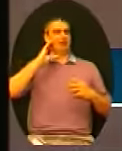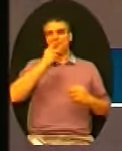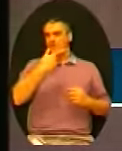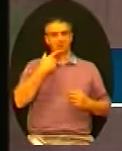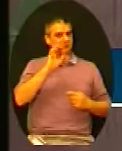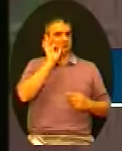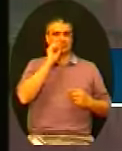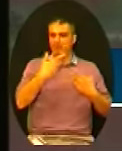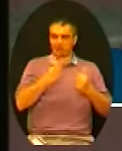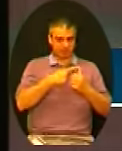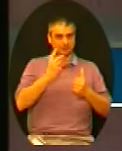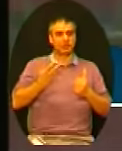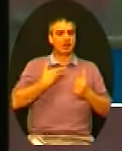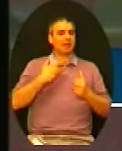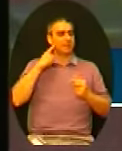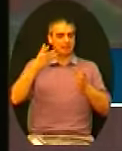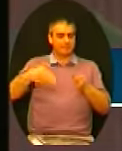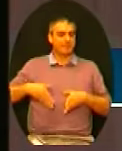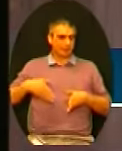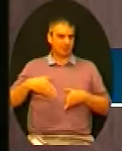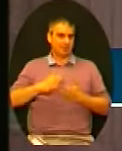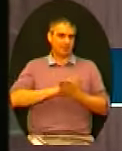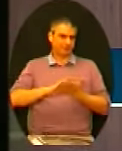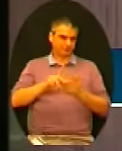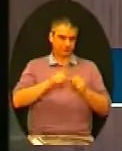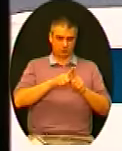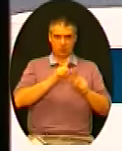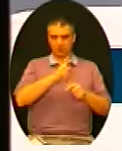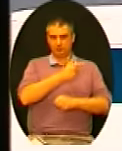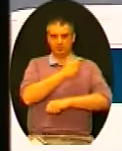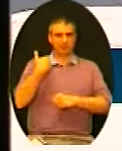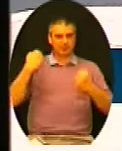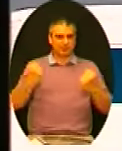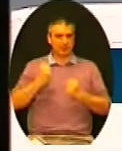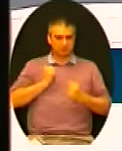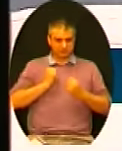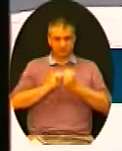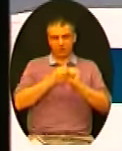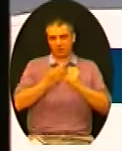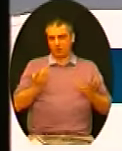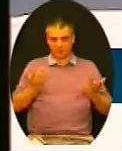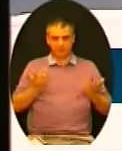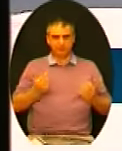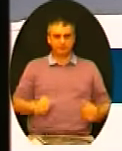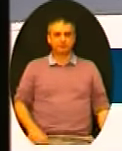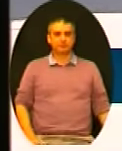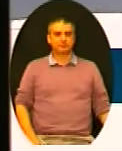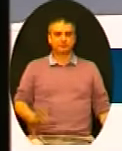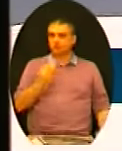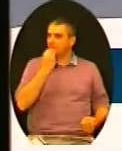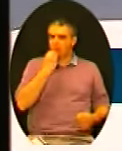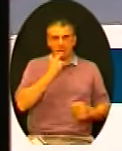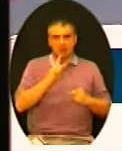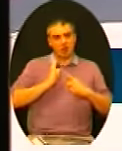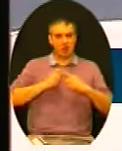הסיגרים, והוא צריך לקבל מיטת סוכנות רגילה, כמו בטירונות שהיו לנו, הוא בטבע הרגיל, והאוכל זה